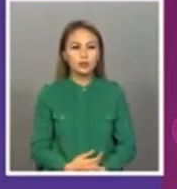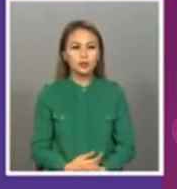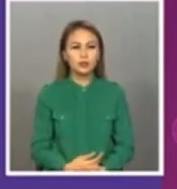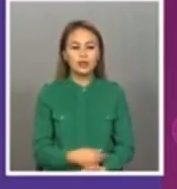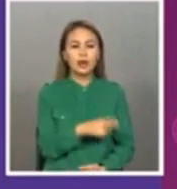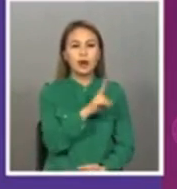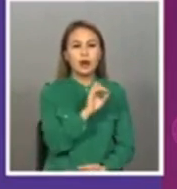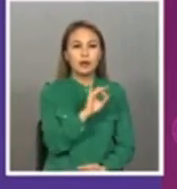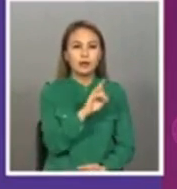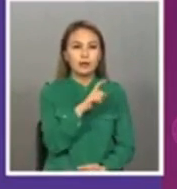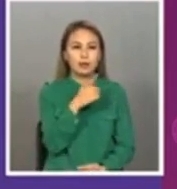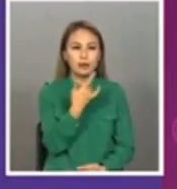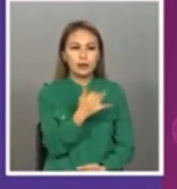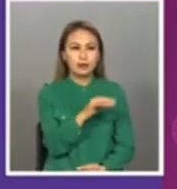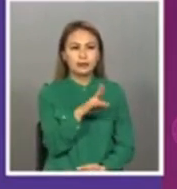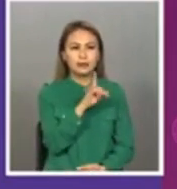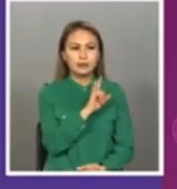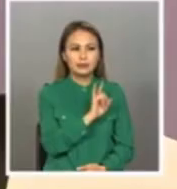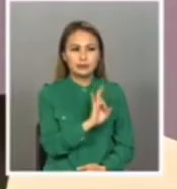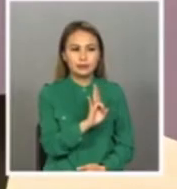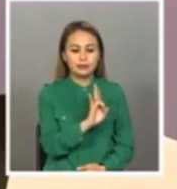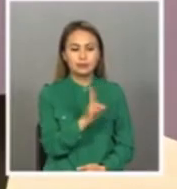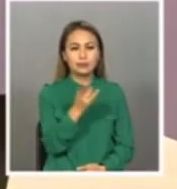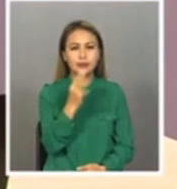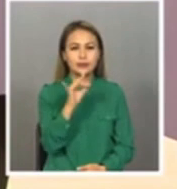Қарағай, дың немесе дің.